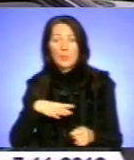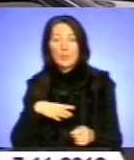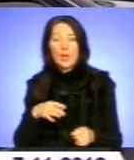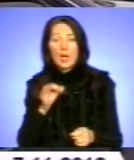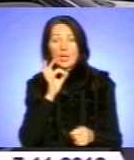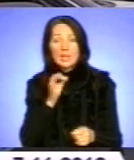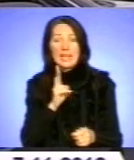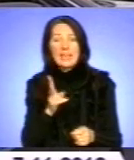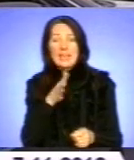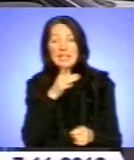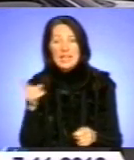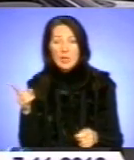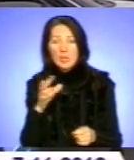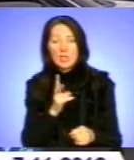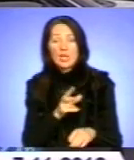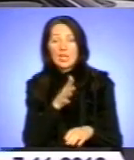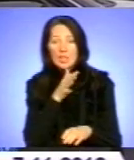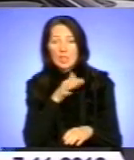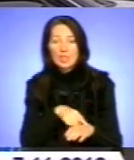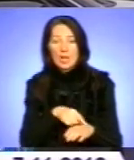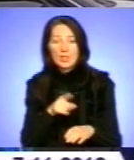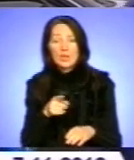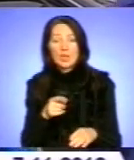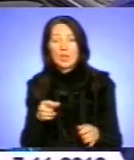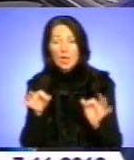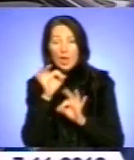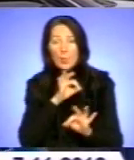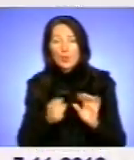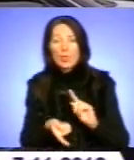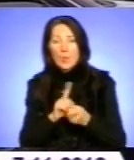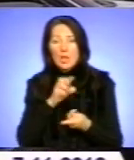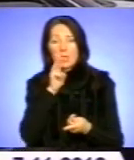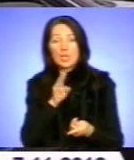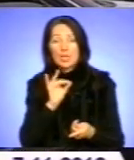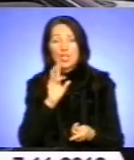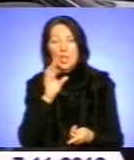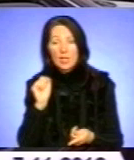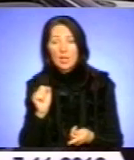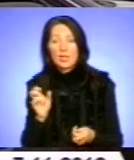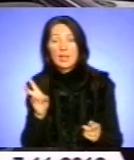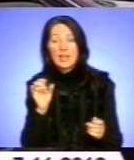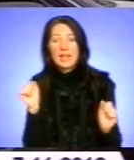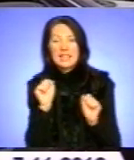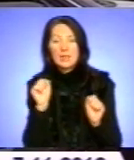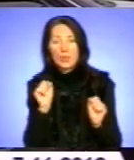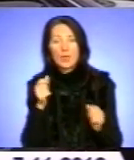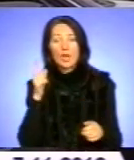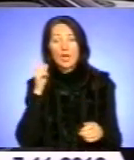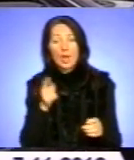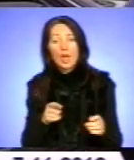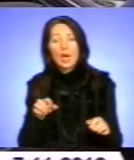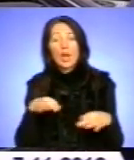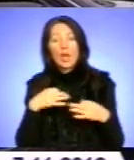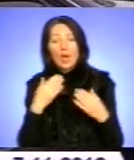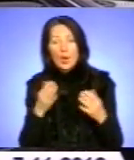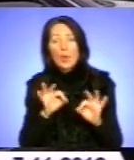який термін або в який час ви рекомендуєте міняти шини на зимові? Рекомендовано перевзувати їх, коли температура